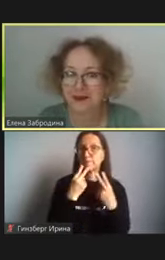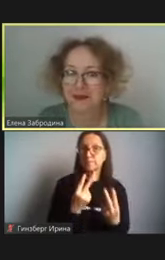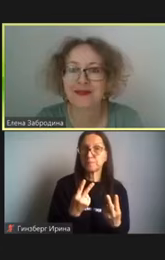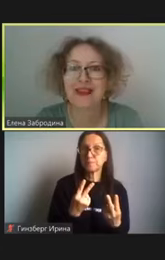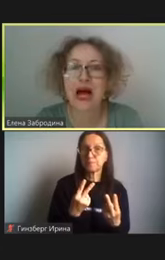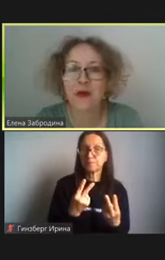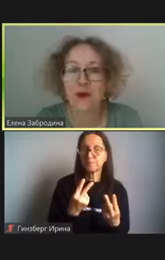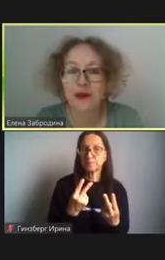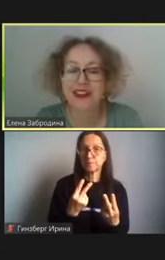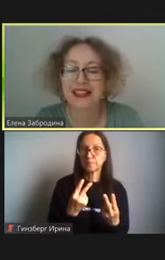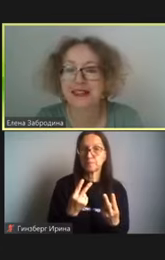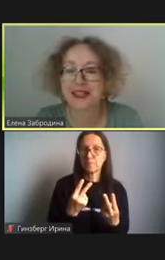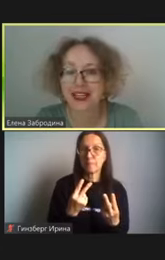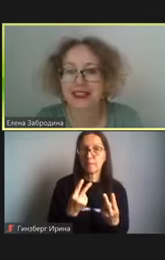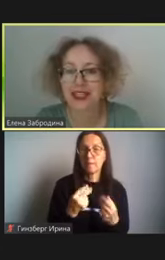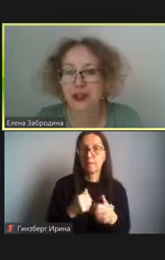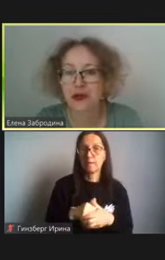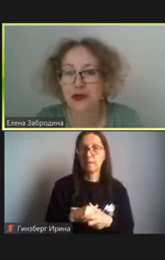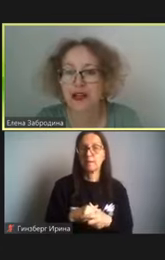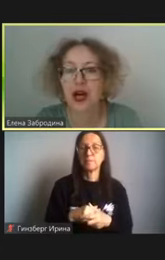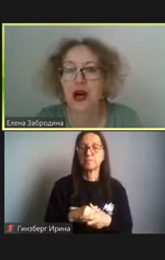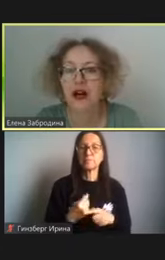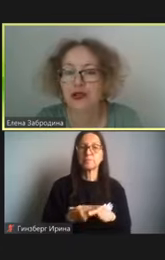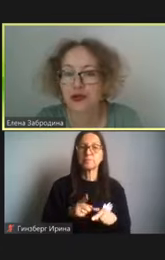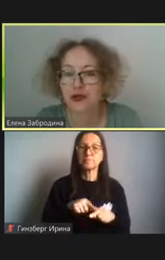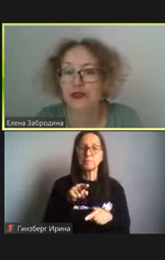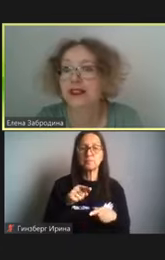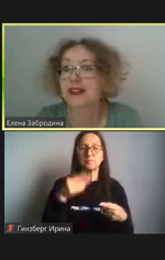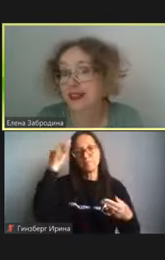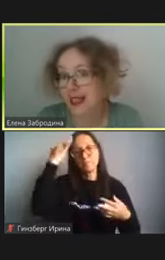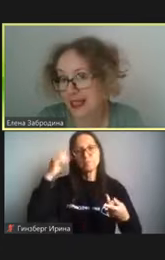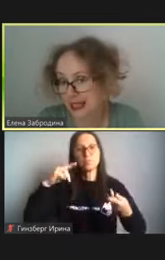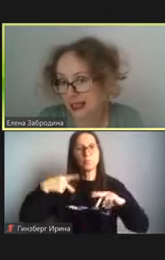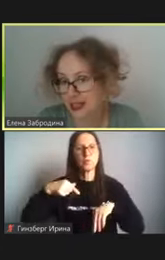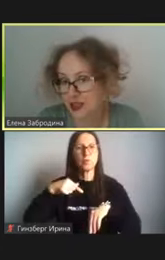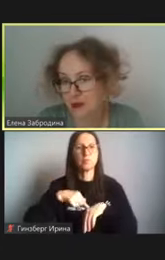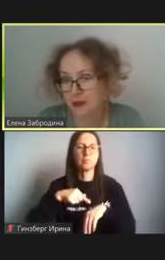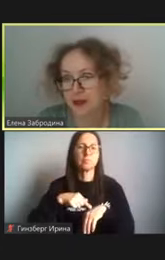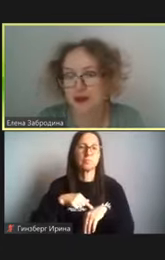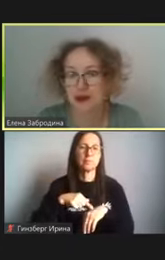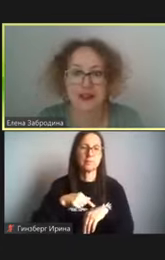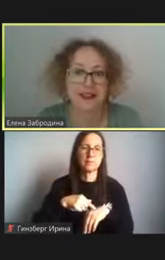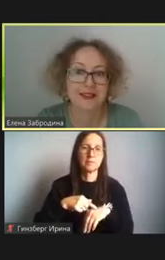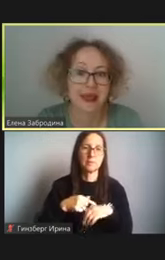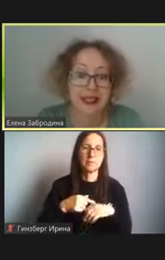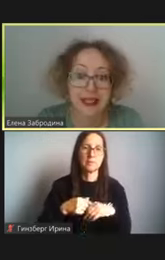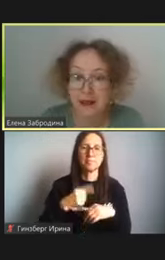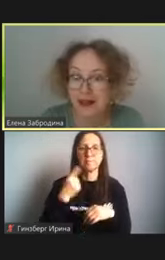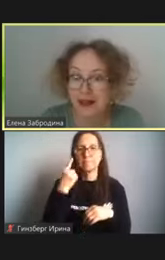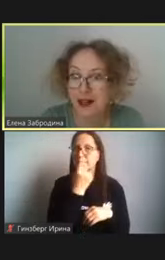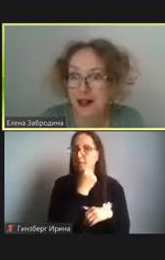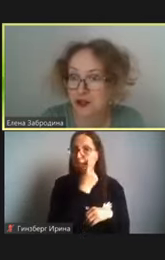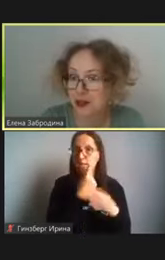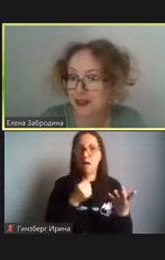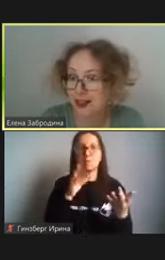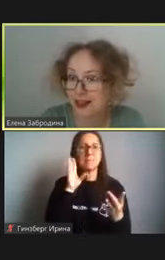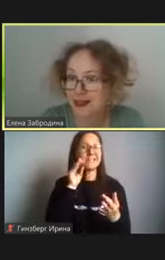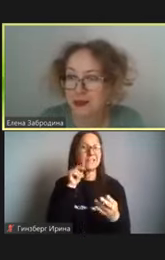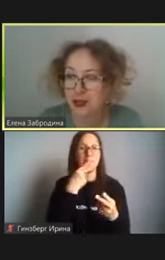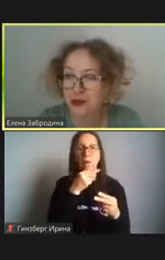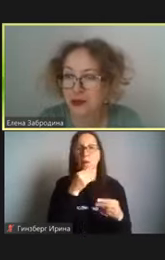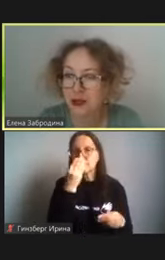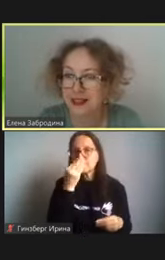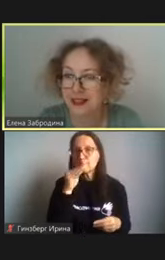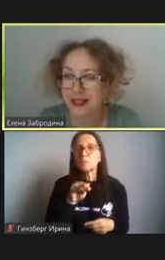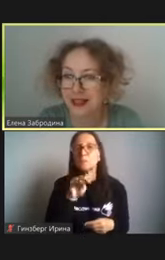слуга, он является аллегорией чувства зрения, конечно, в первую очередь. Собака, которая